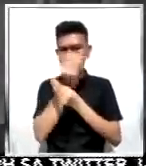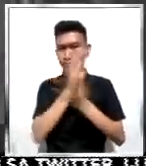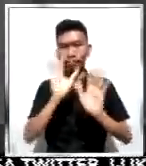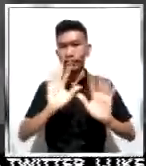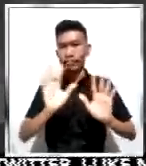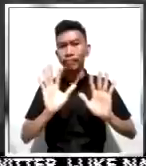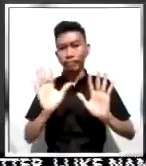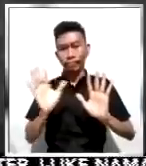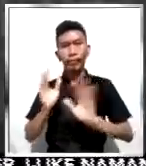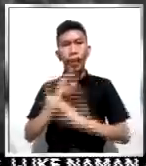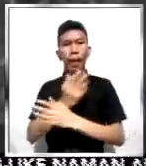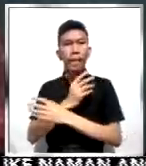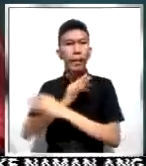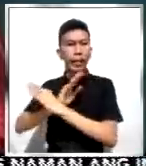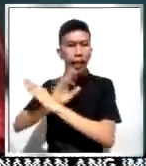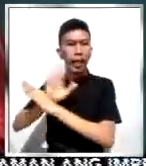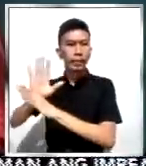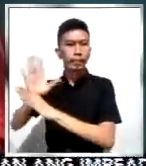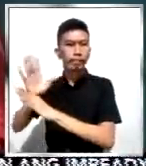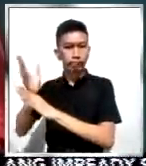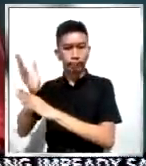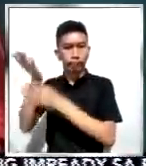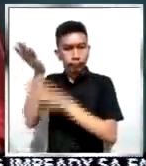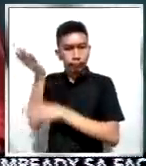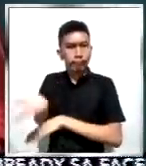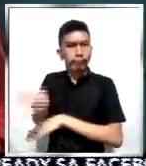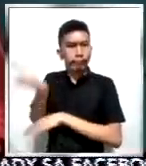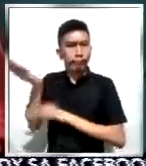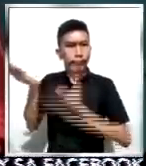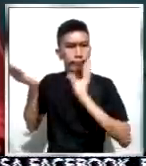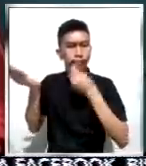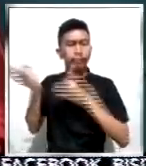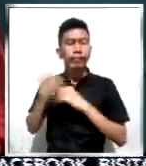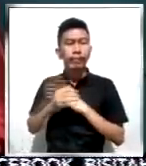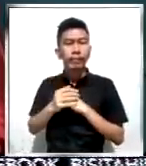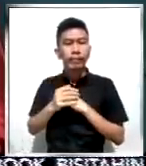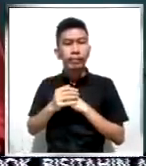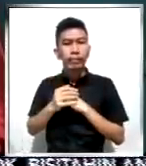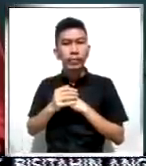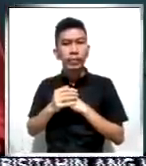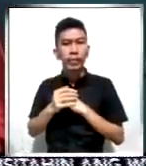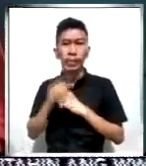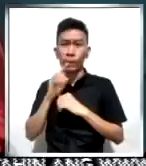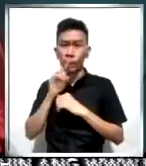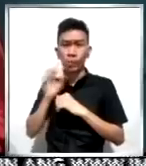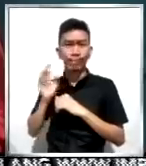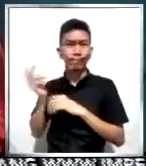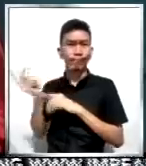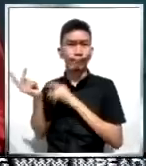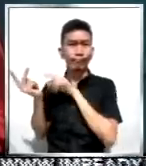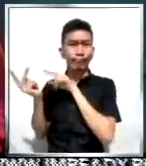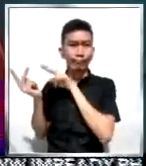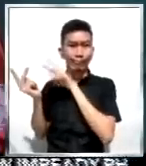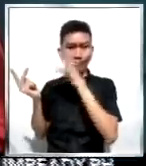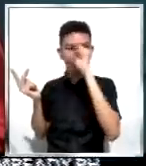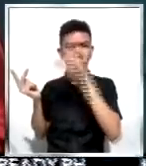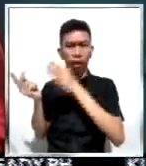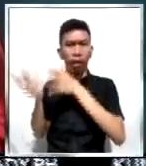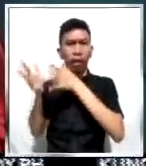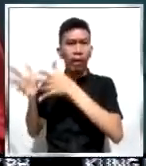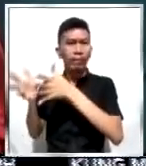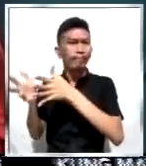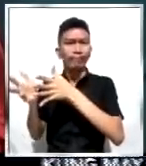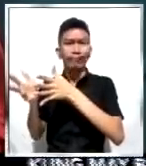kanyang pagkakakilanlan. Hindi na ho ugaling tao yung ginawa nyo. Kung may problema kayo doon sa matanda,